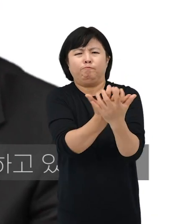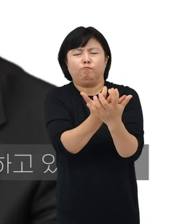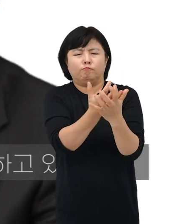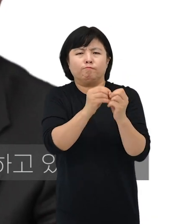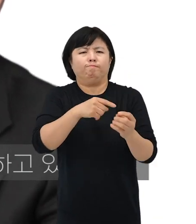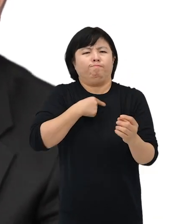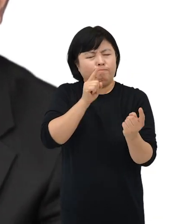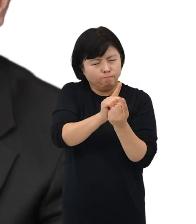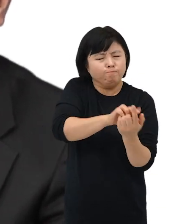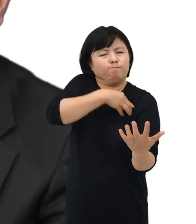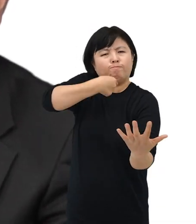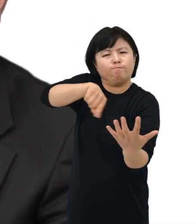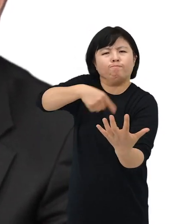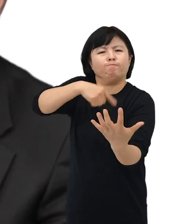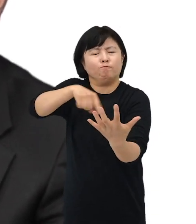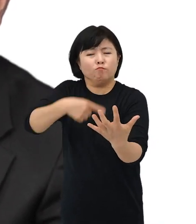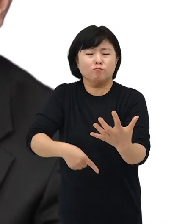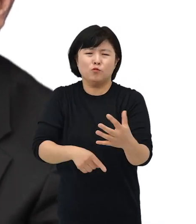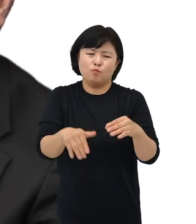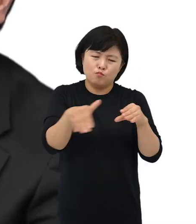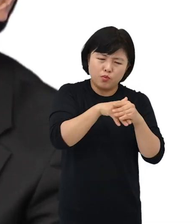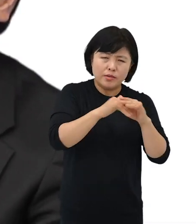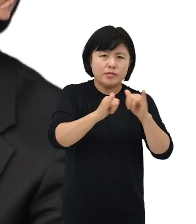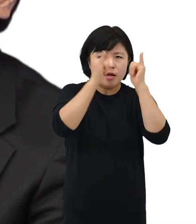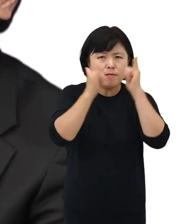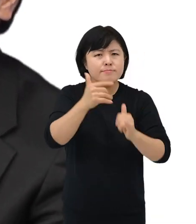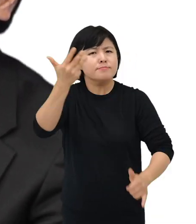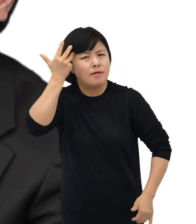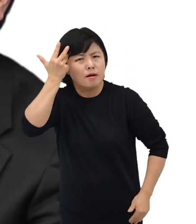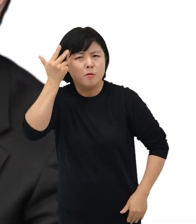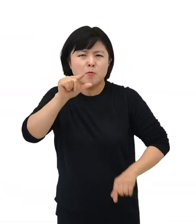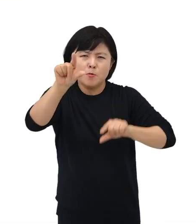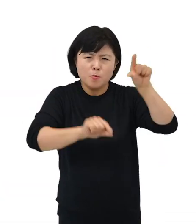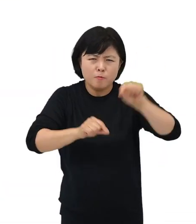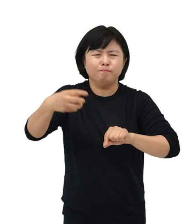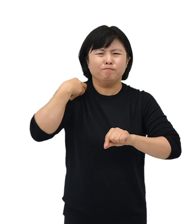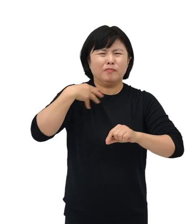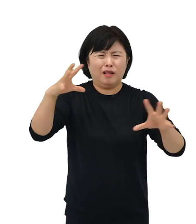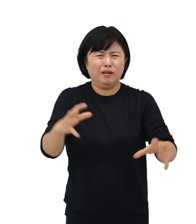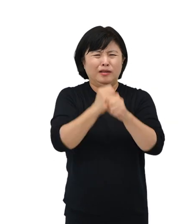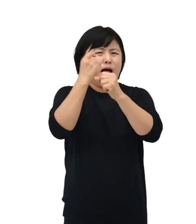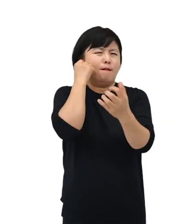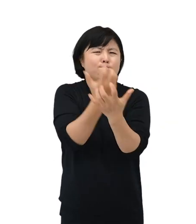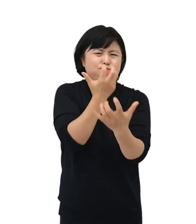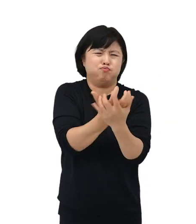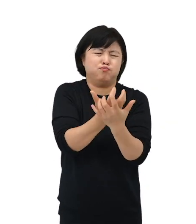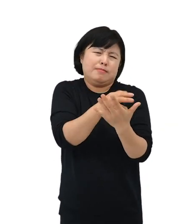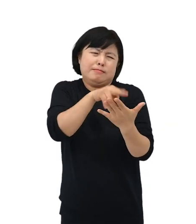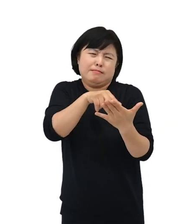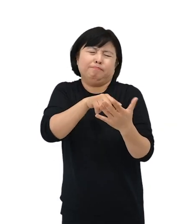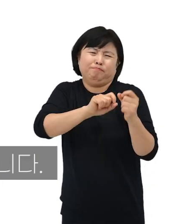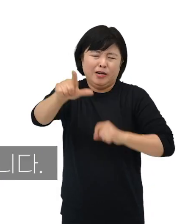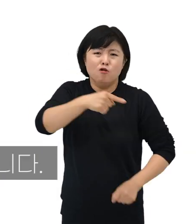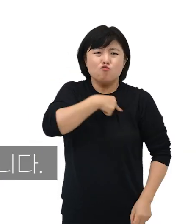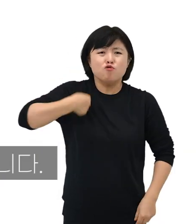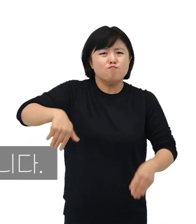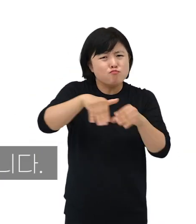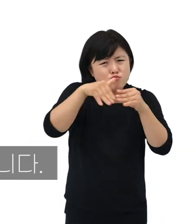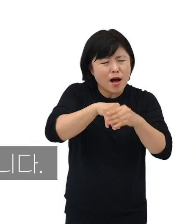제가 지도하고 있습니다. 이른바 문사철을 제가 고루 담당하고 있는데 일종의 한문 강도 그걸 위주로